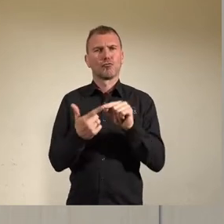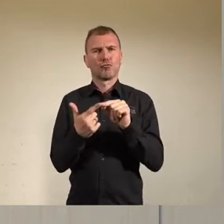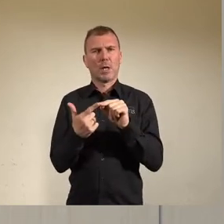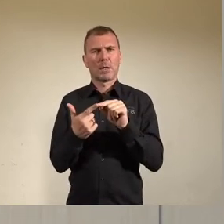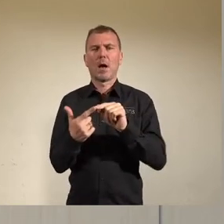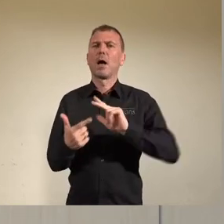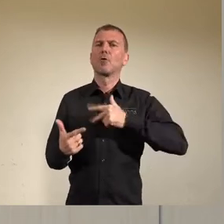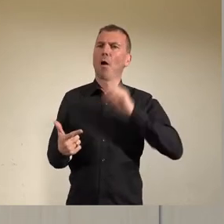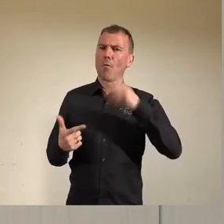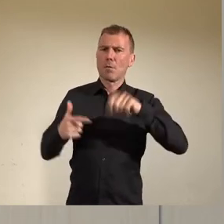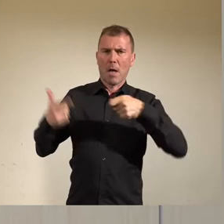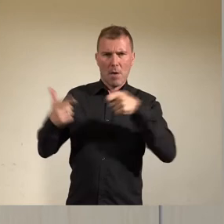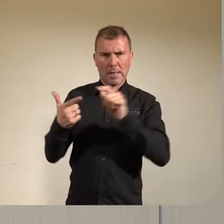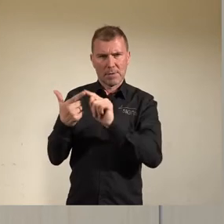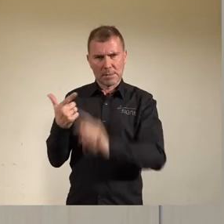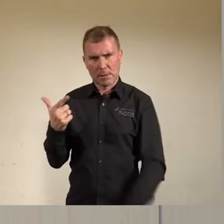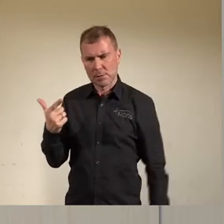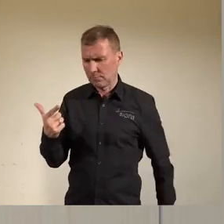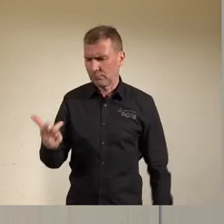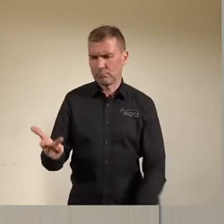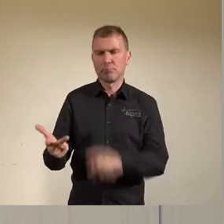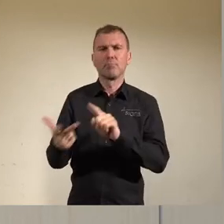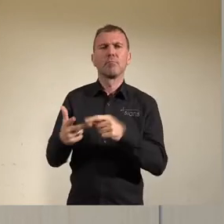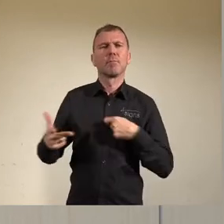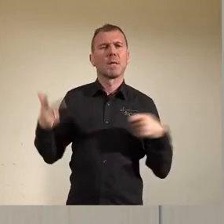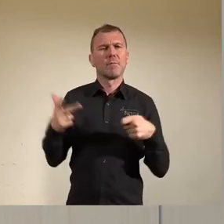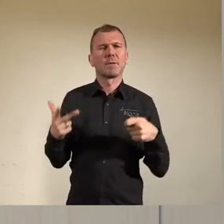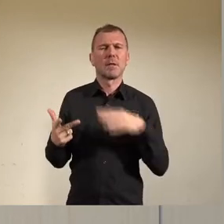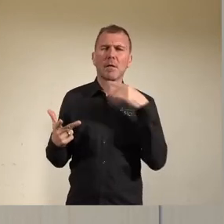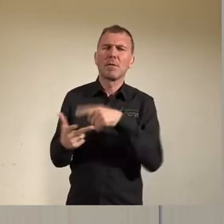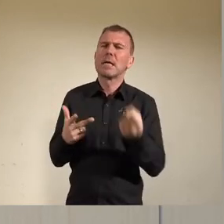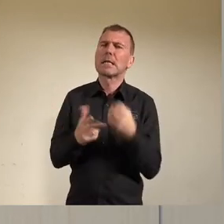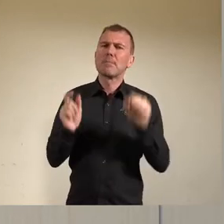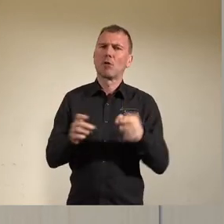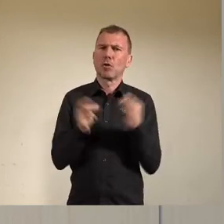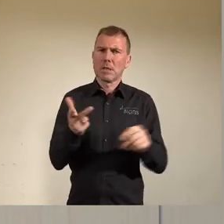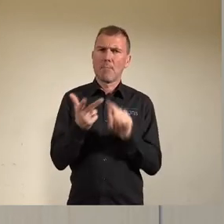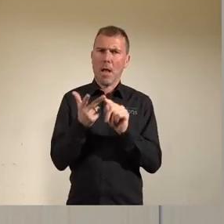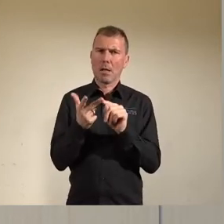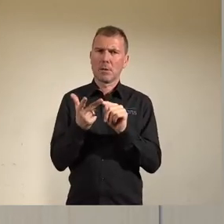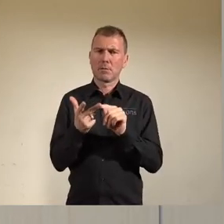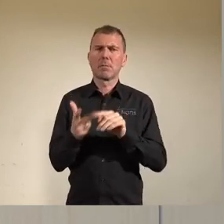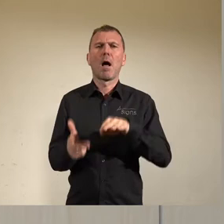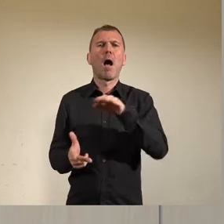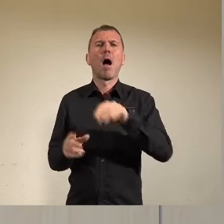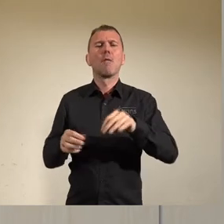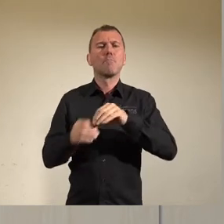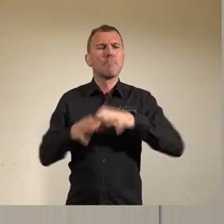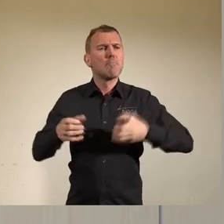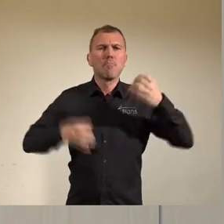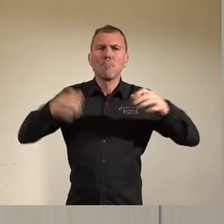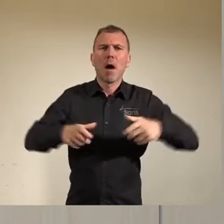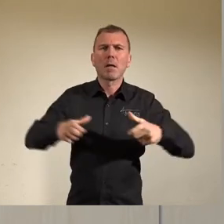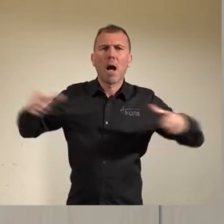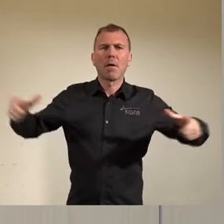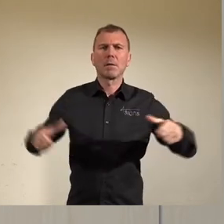in den sozialen Wohnungsbau investiert. Wir investieren in eine ganze Vielzahl von Klimaschutzmaßnahmen, darunter Parkerweiterungen wie im Südpark